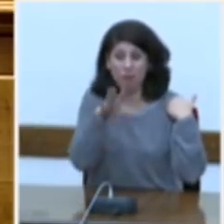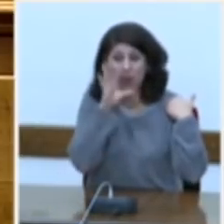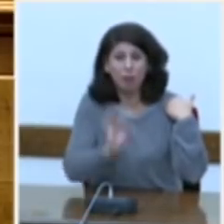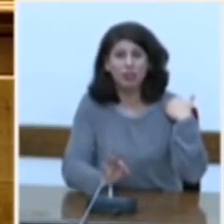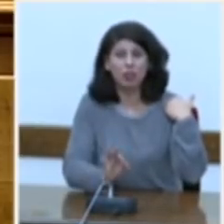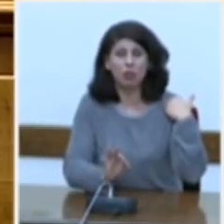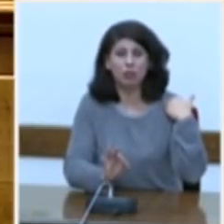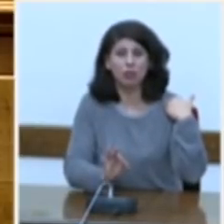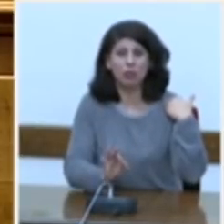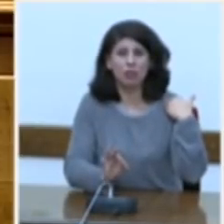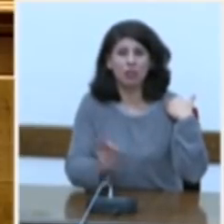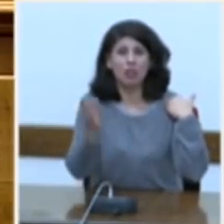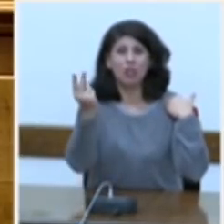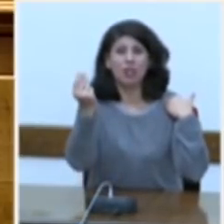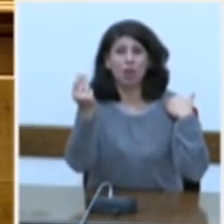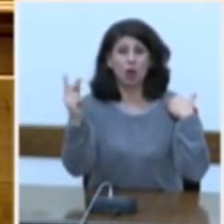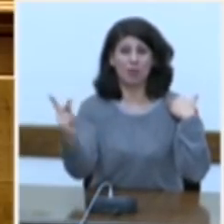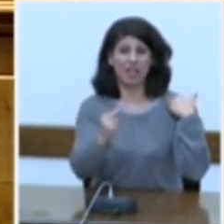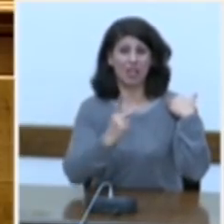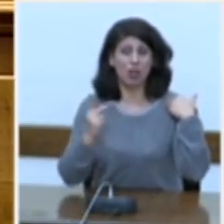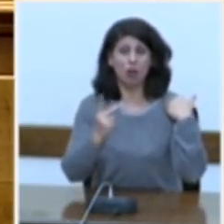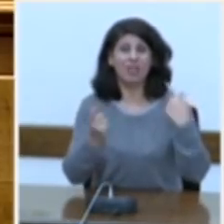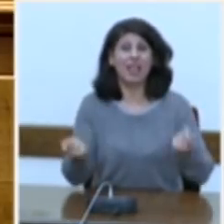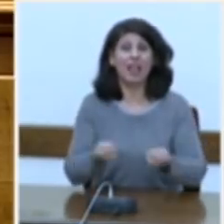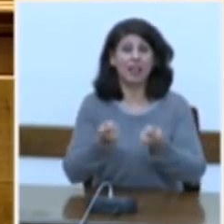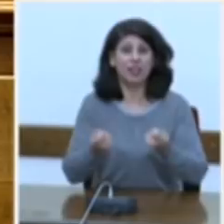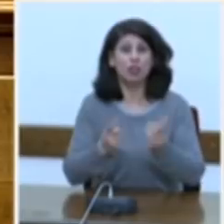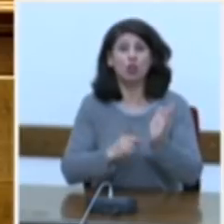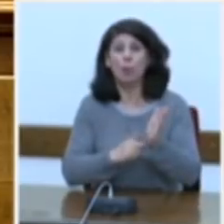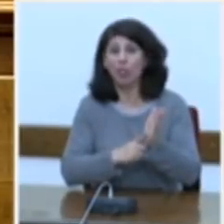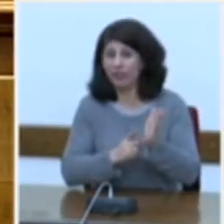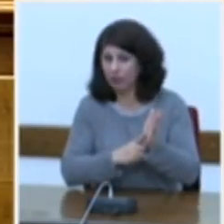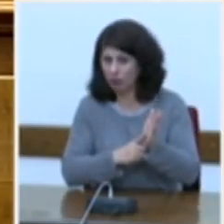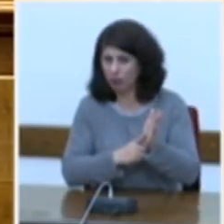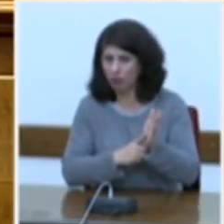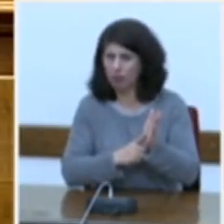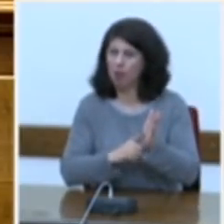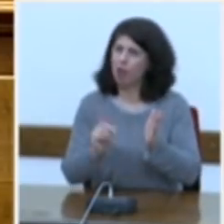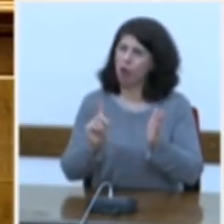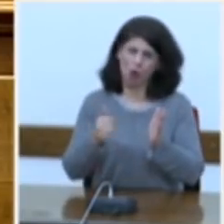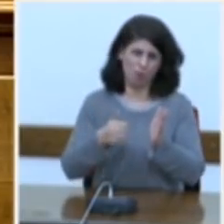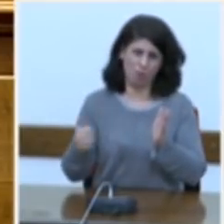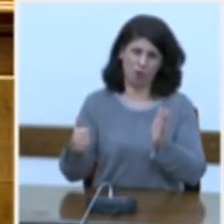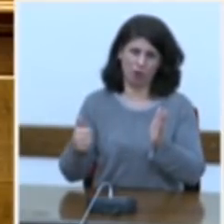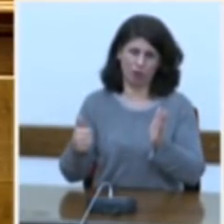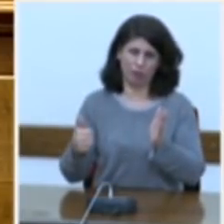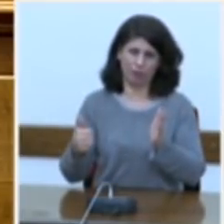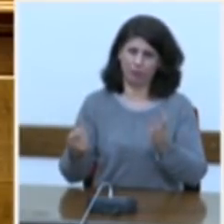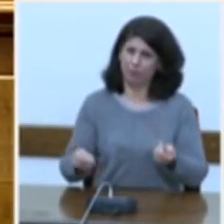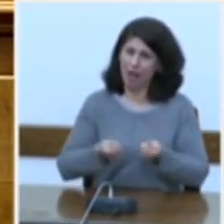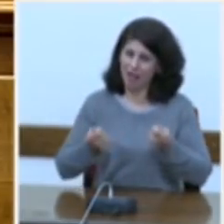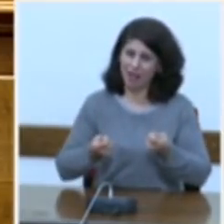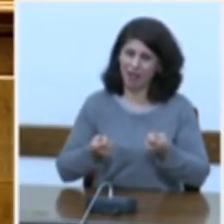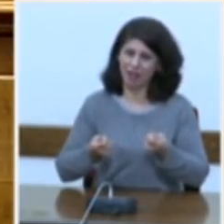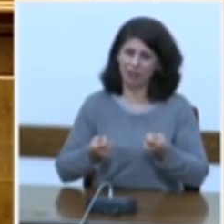πραγματικότητα οικονομική, κοινωνική, εργασιακή, νομοθετική, η οποία όχι μόνο παράγει δράστες